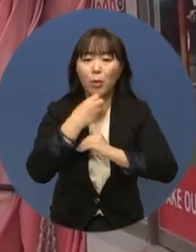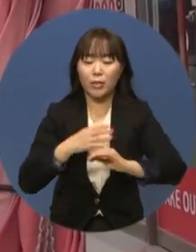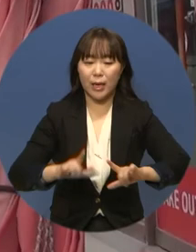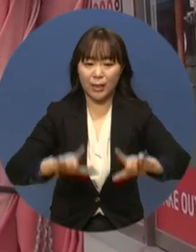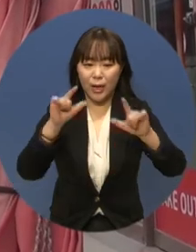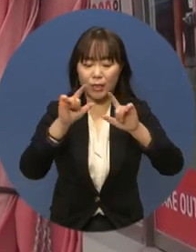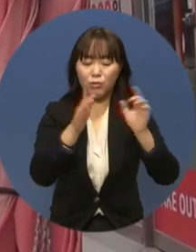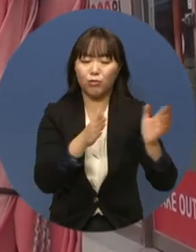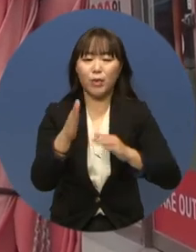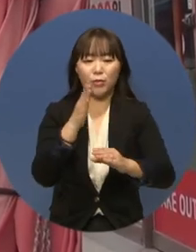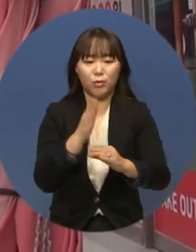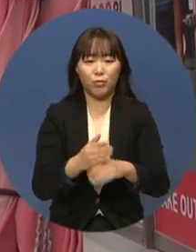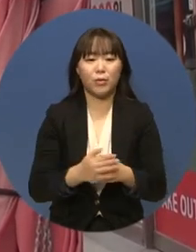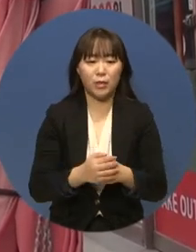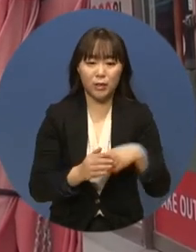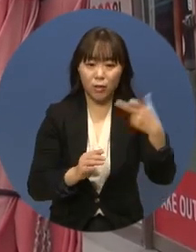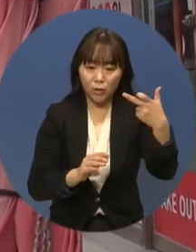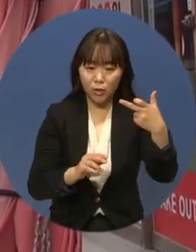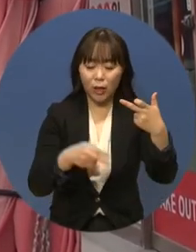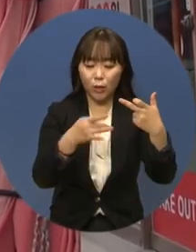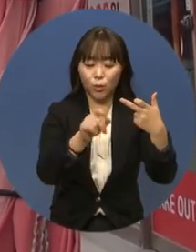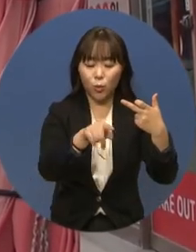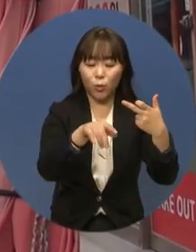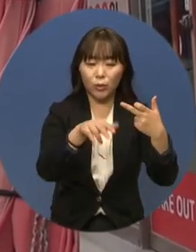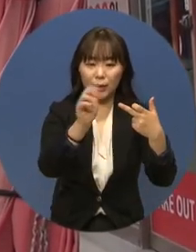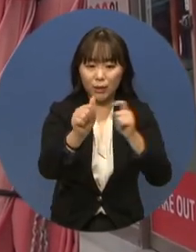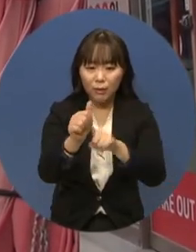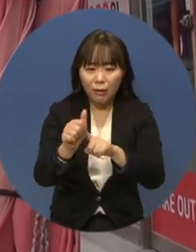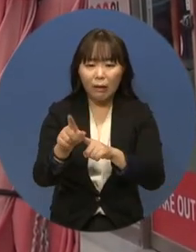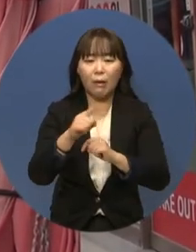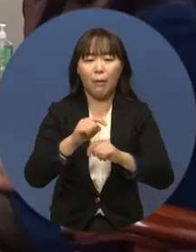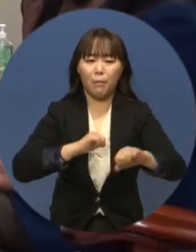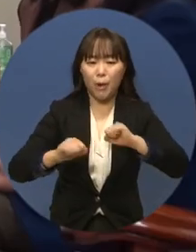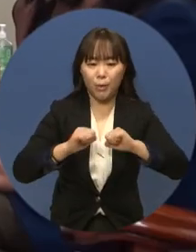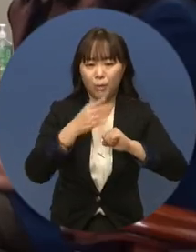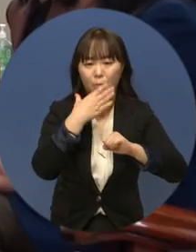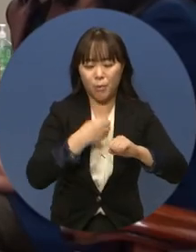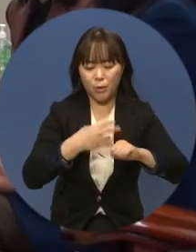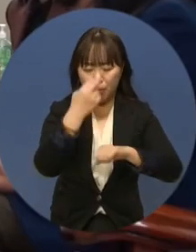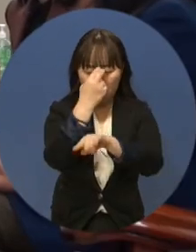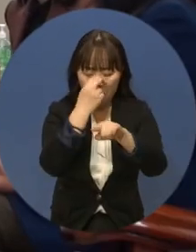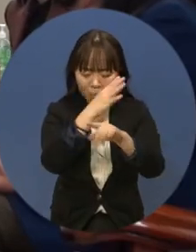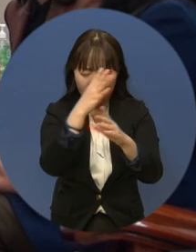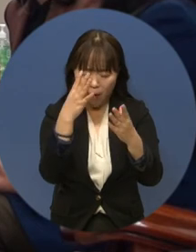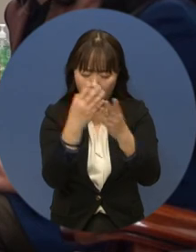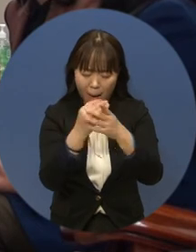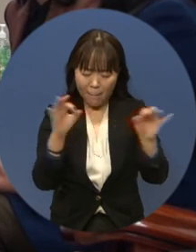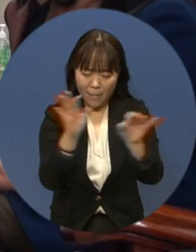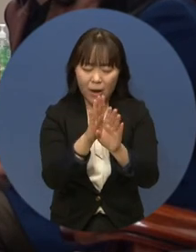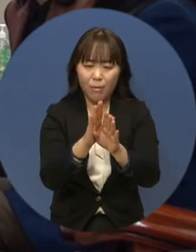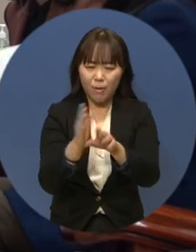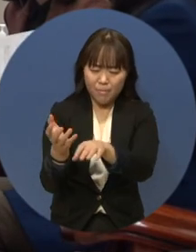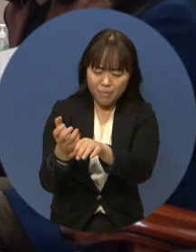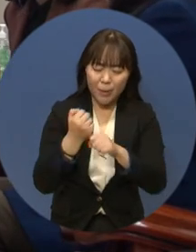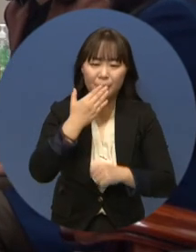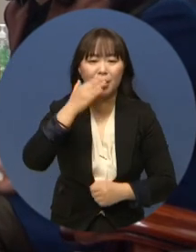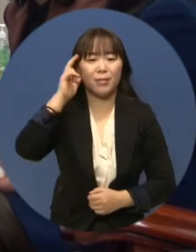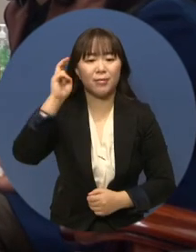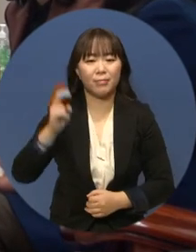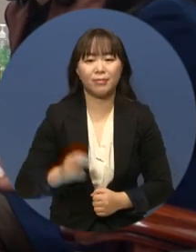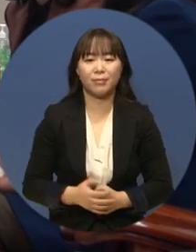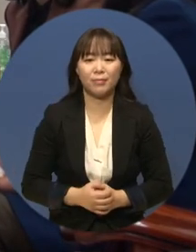준비하고 있습니다. 17개 통장들의 활약으로 복지 사각지대 제로화를 앞당길 수 있을 것